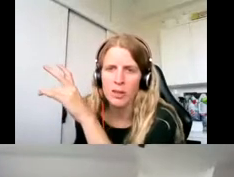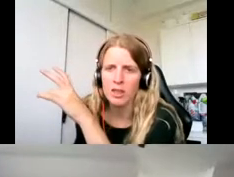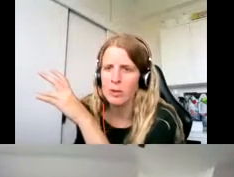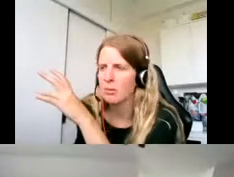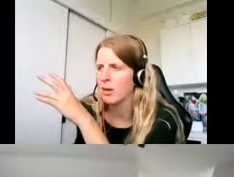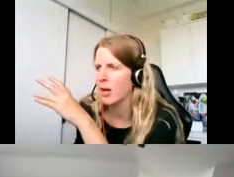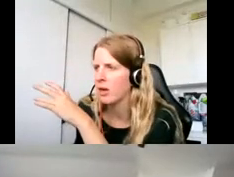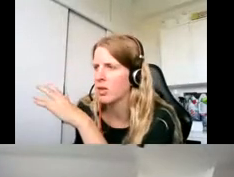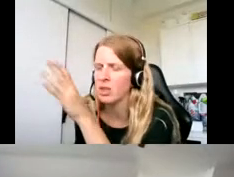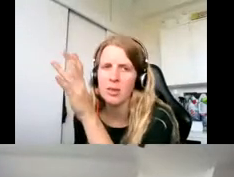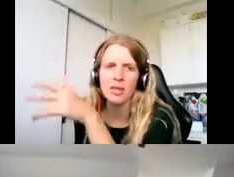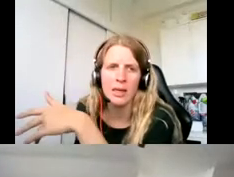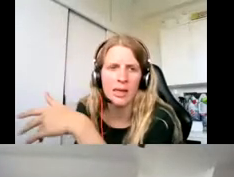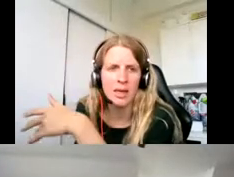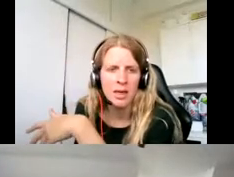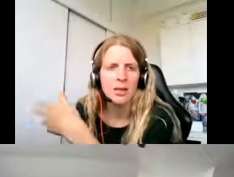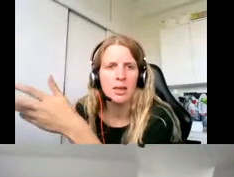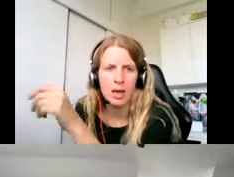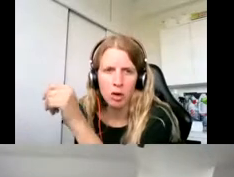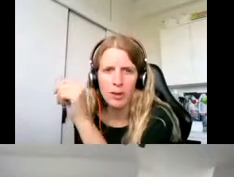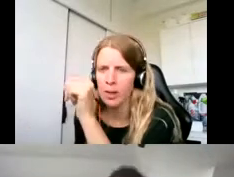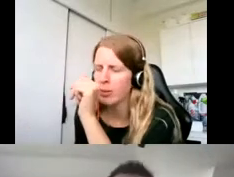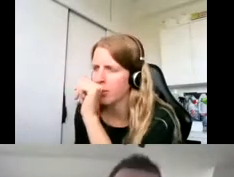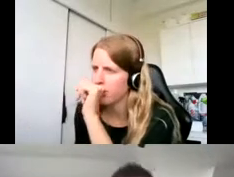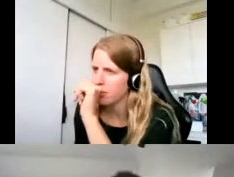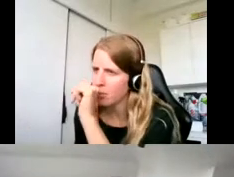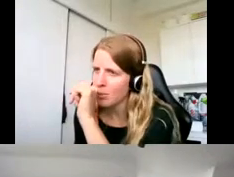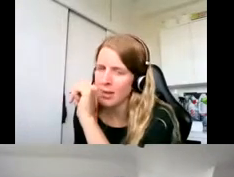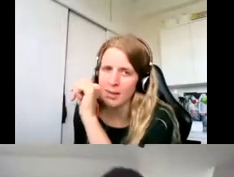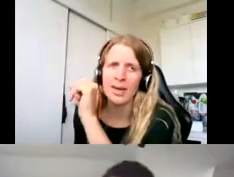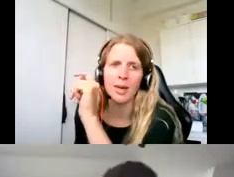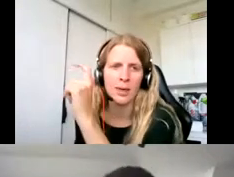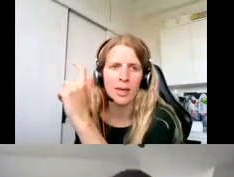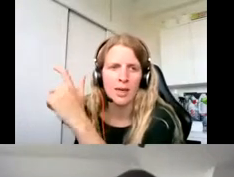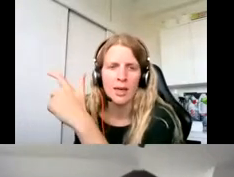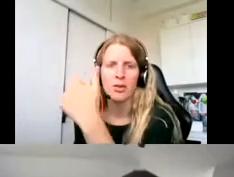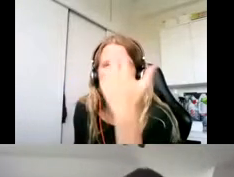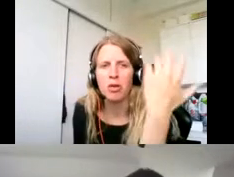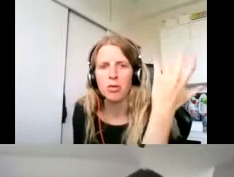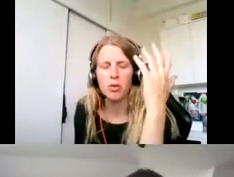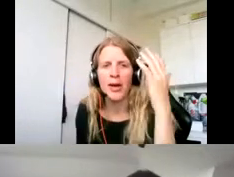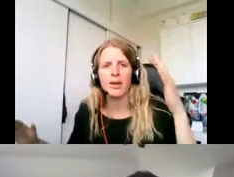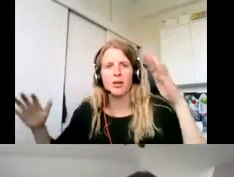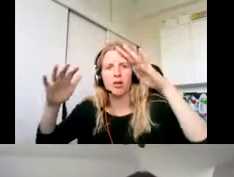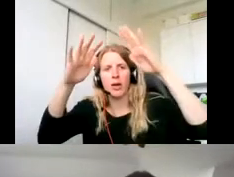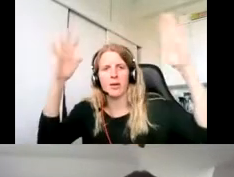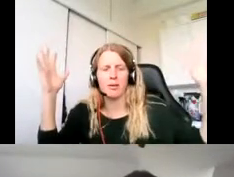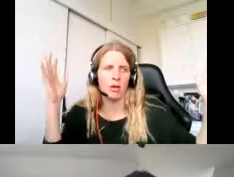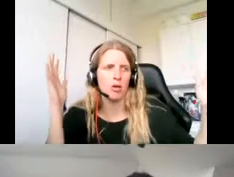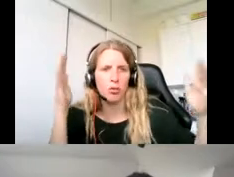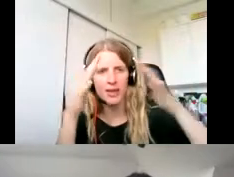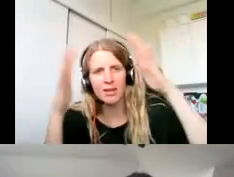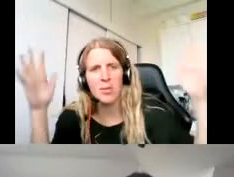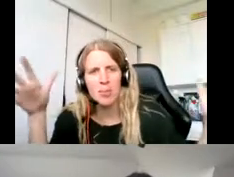want bijvoorbeeld als je werkt met dan eigenlijk verschillende mensen die een keer een dag komen helpen, als zij allemaal die